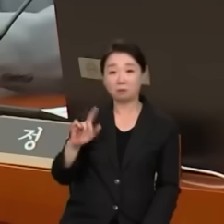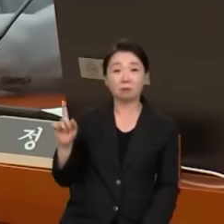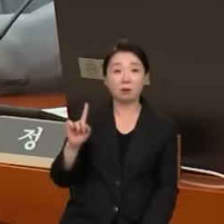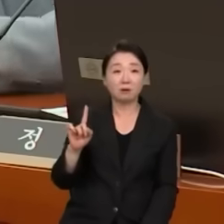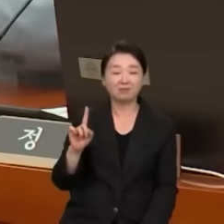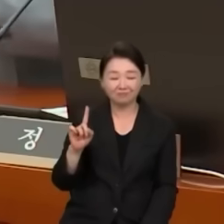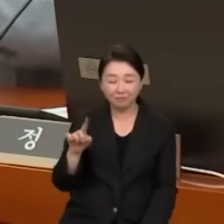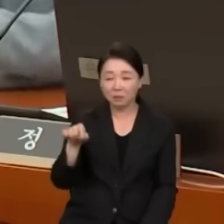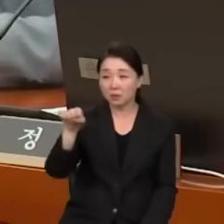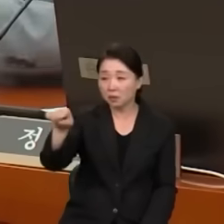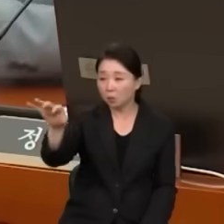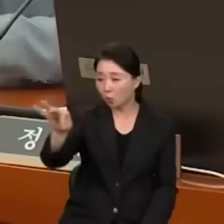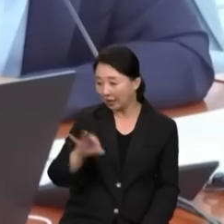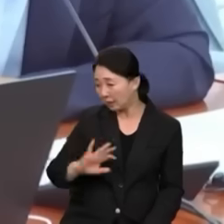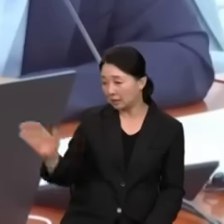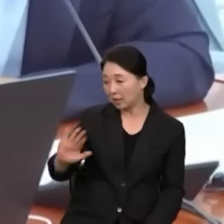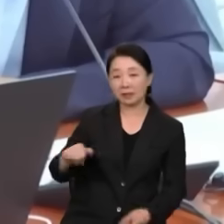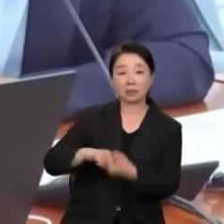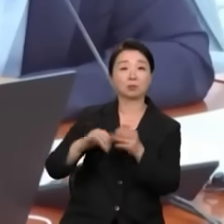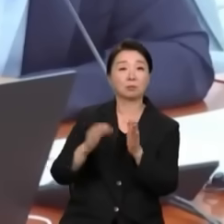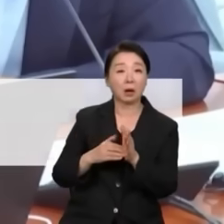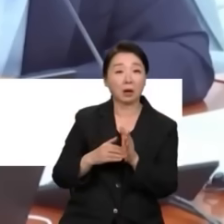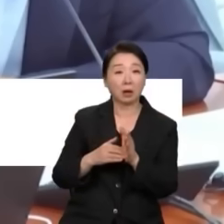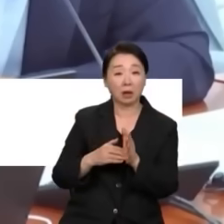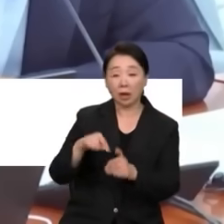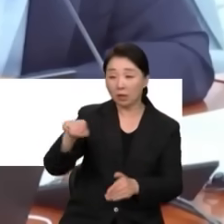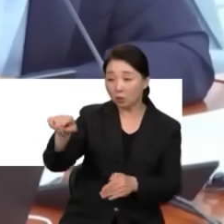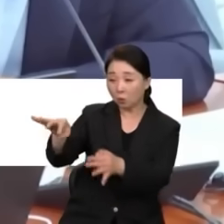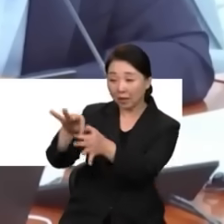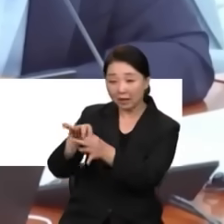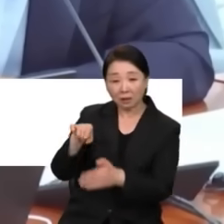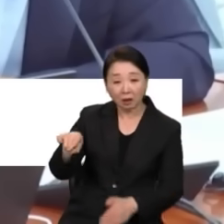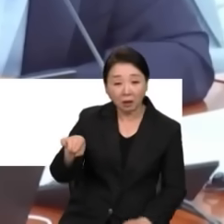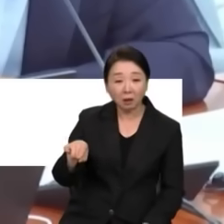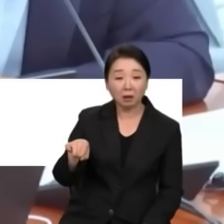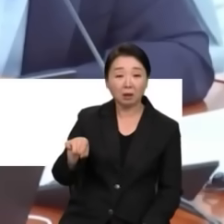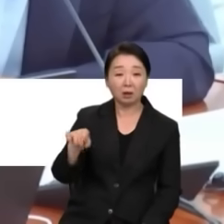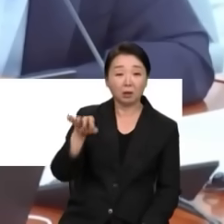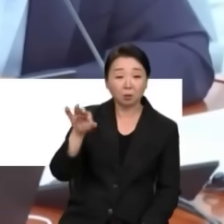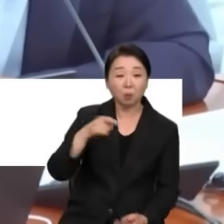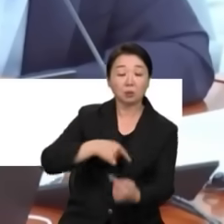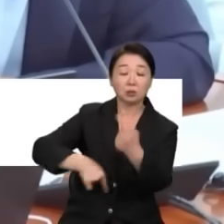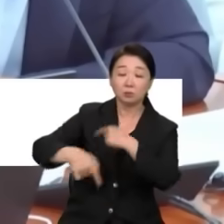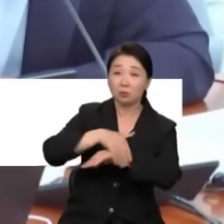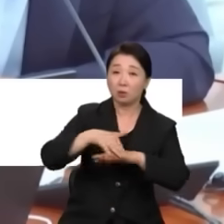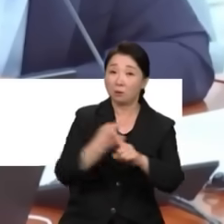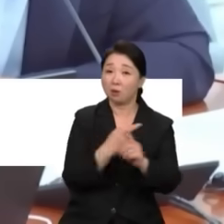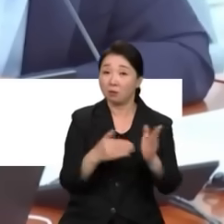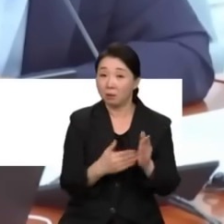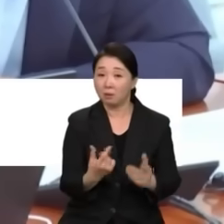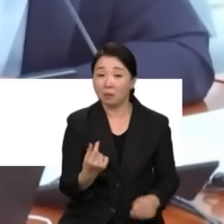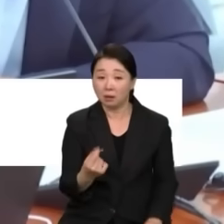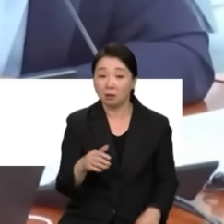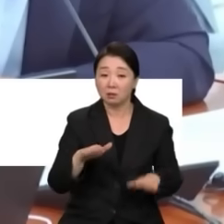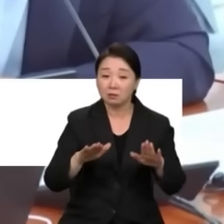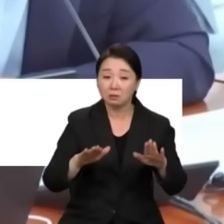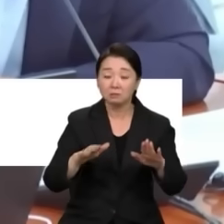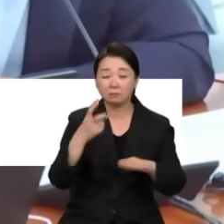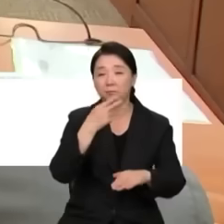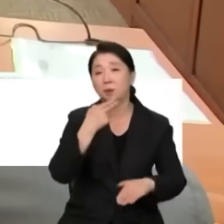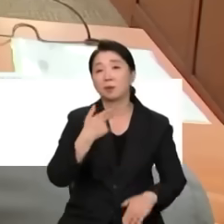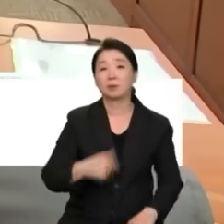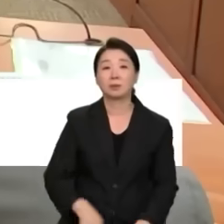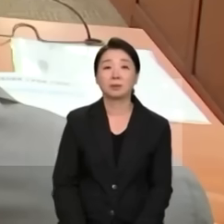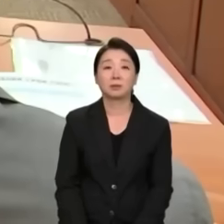그럴 계획이 없다고 했지만 외평 기금과 관련돼서는 기금 운용 계획을 변경을 해가지고 하는 부분들이 현재 단계에서는 검토하고 있지